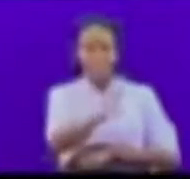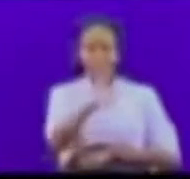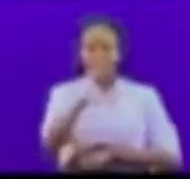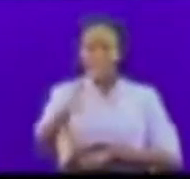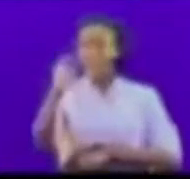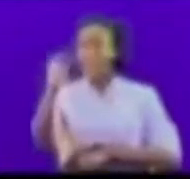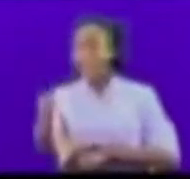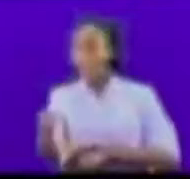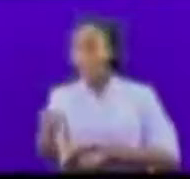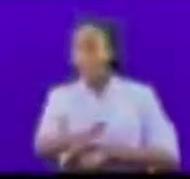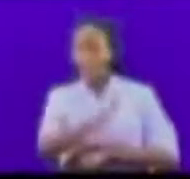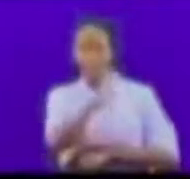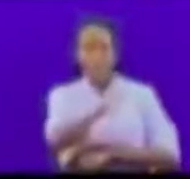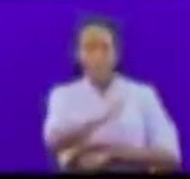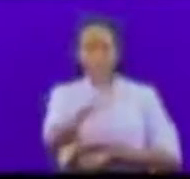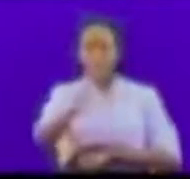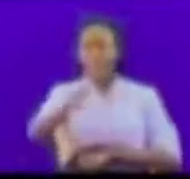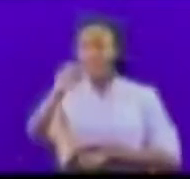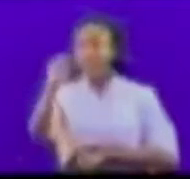Asante sana.